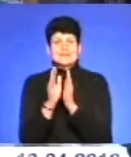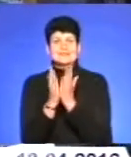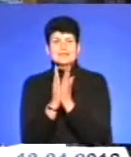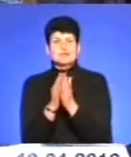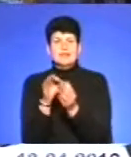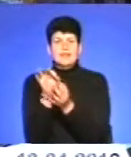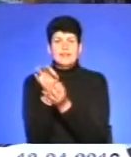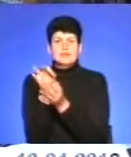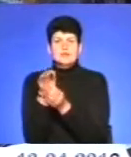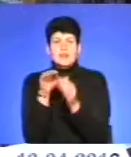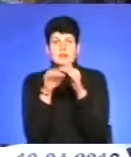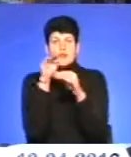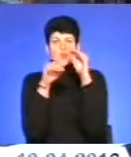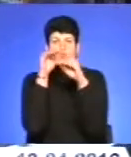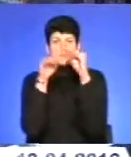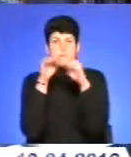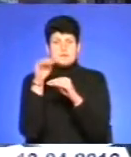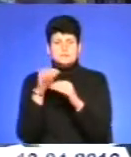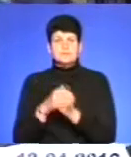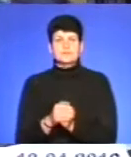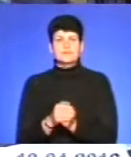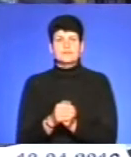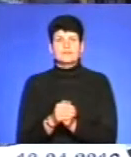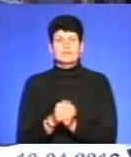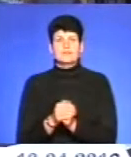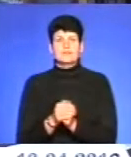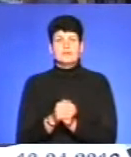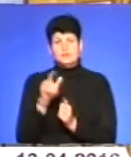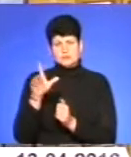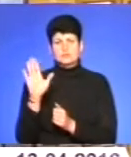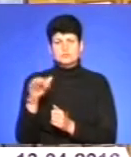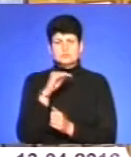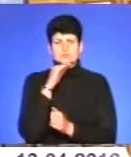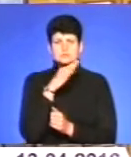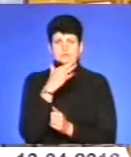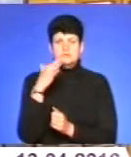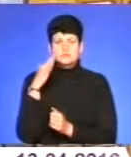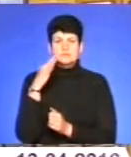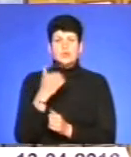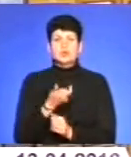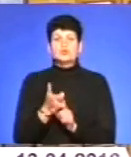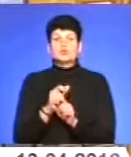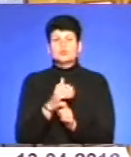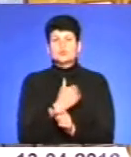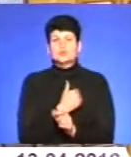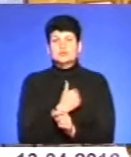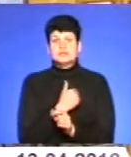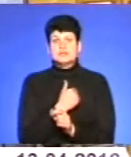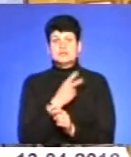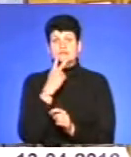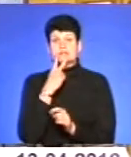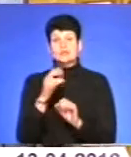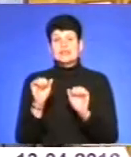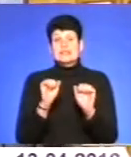лежали купами цілими, і читачів буде достатньо, я думаю. Дуже би хотілося, щоб дійсно, і очевидно,